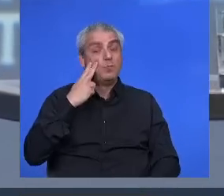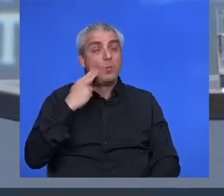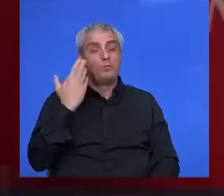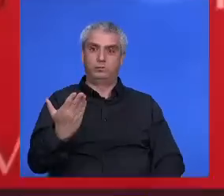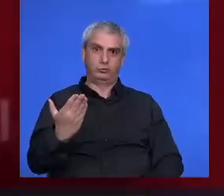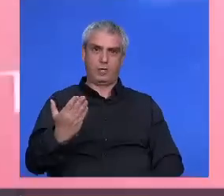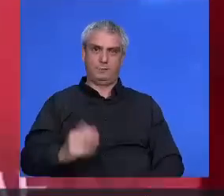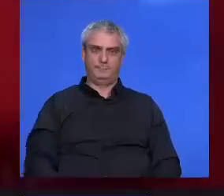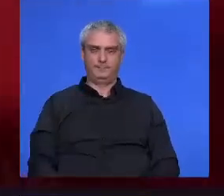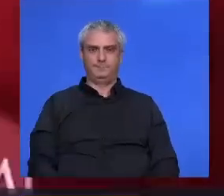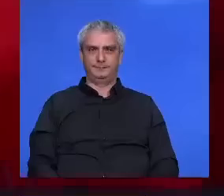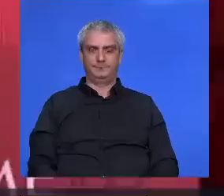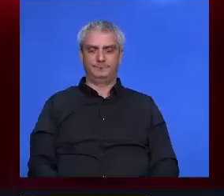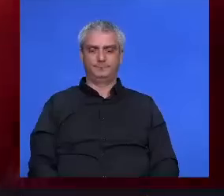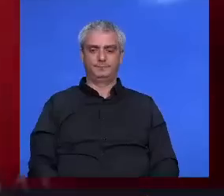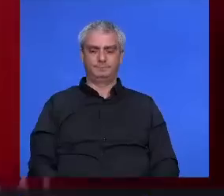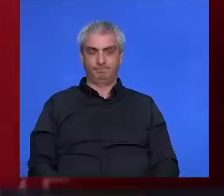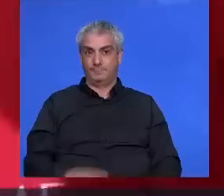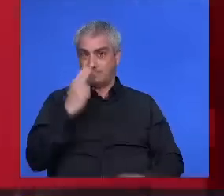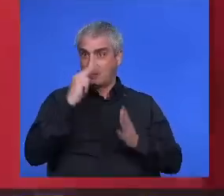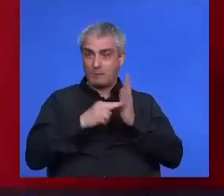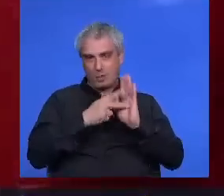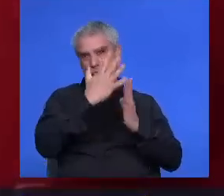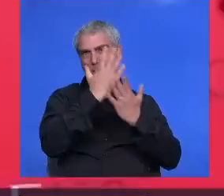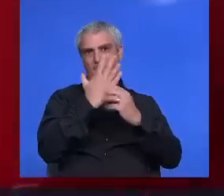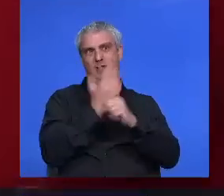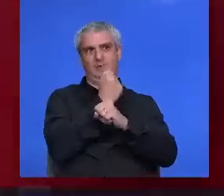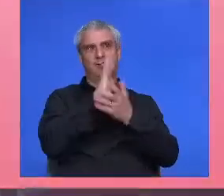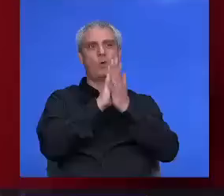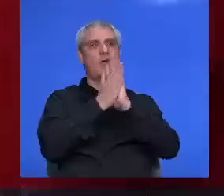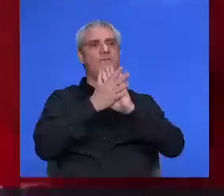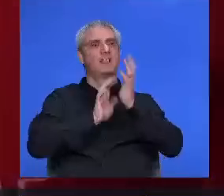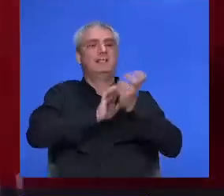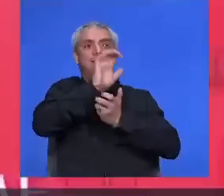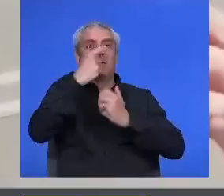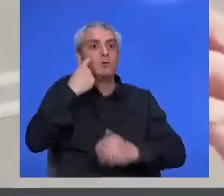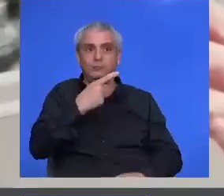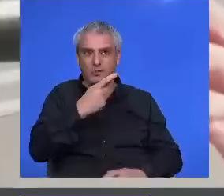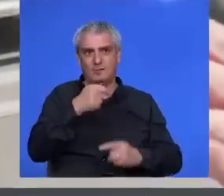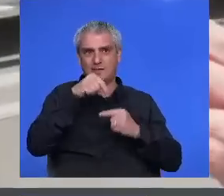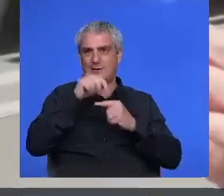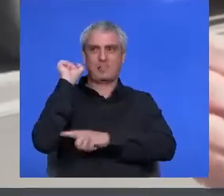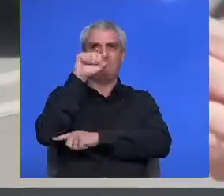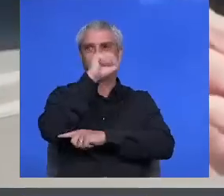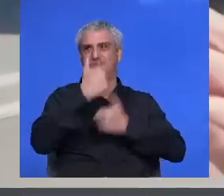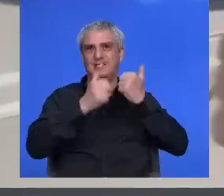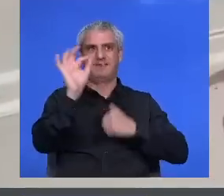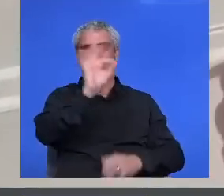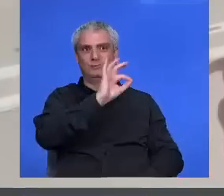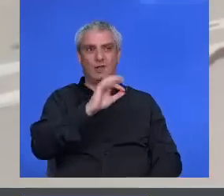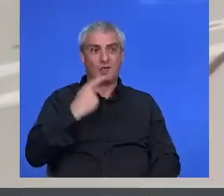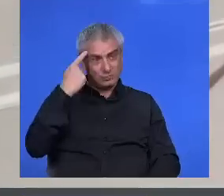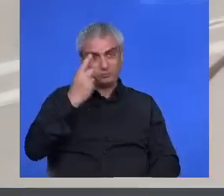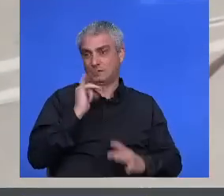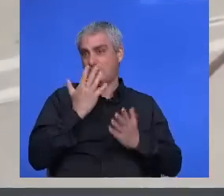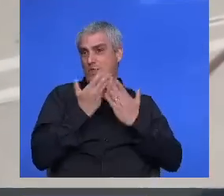a disgrace. פוליטית, טראמפ כבר ניצח. הוא הפך את ההסתבכות הפלילית שלו ליתרון מול יריביו. Actually, I think it's helping him.